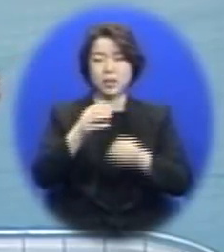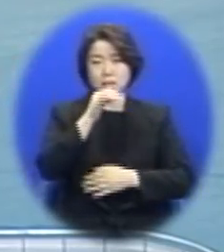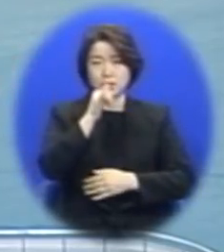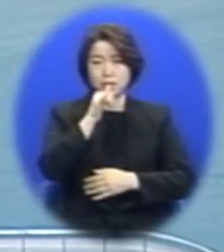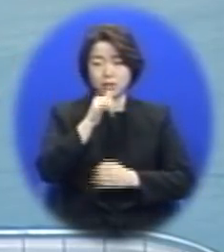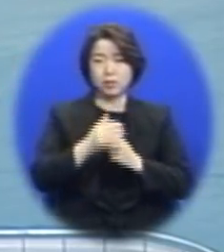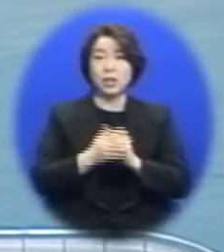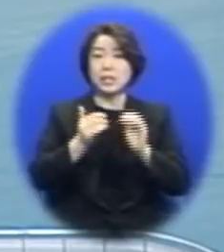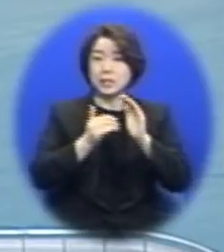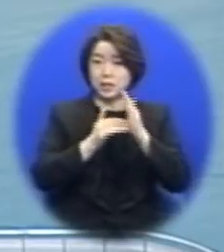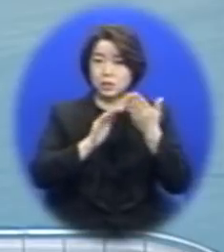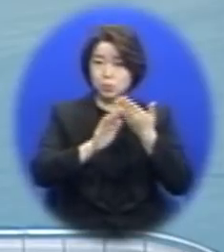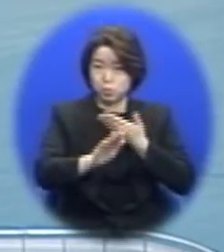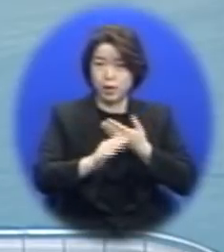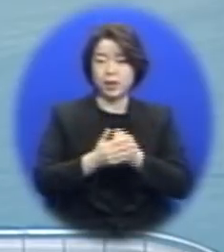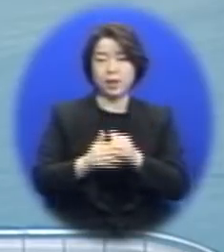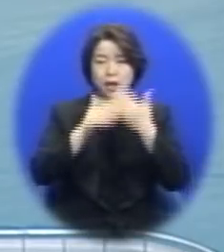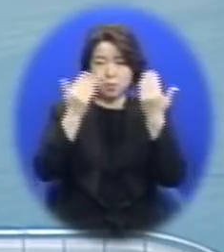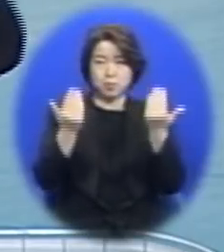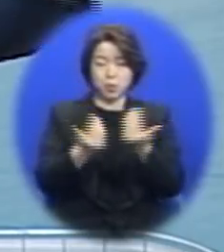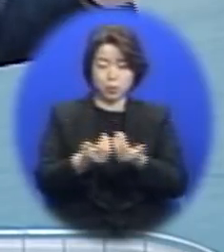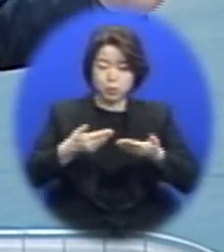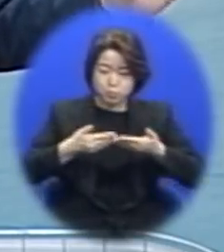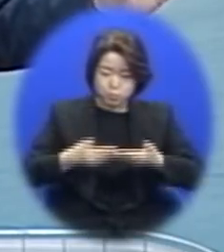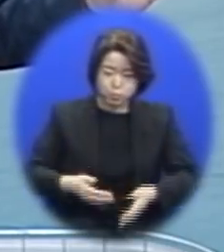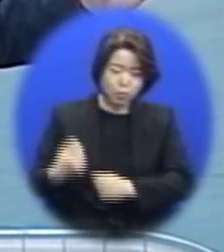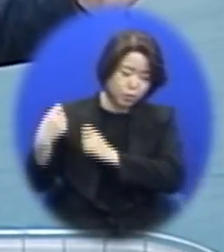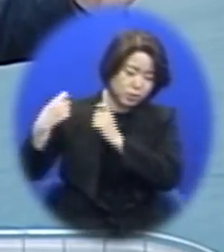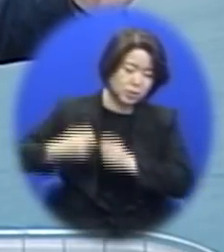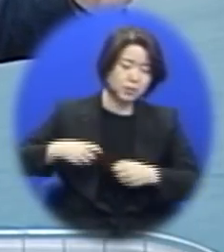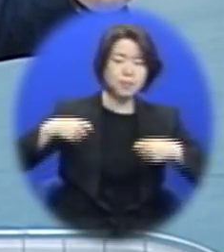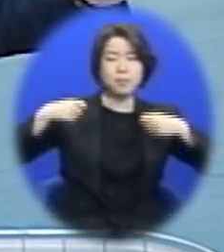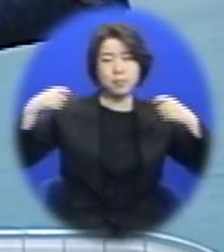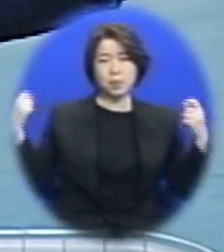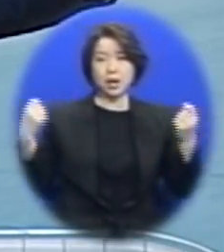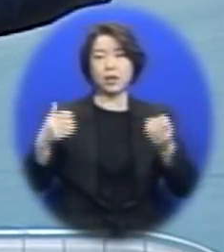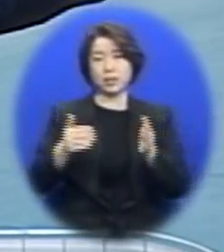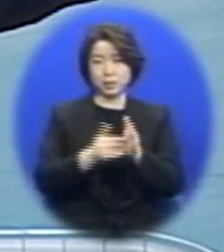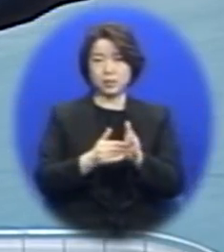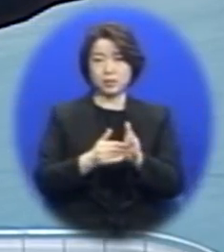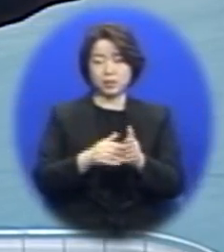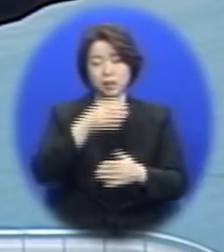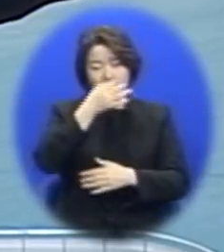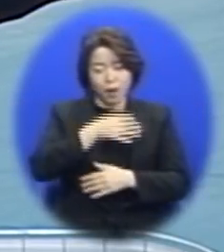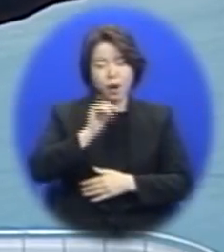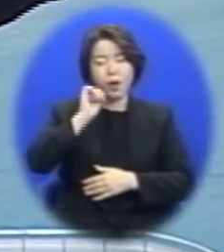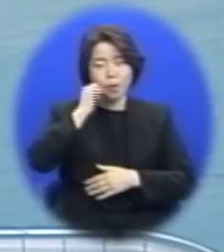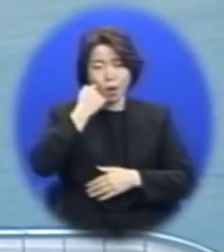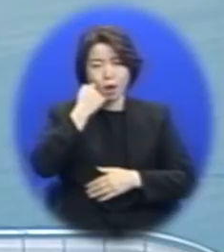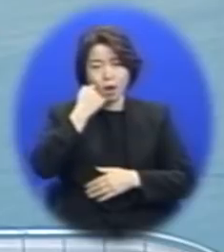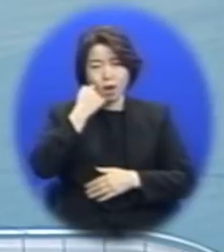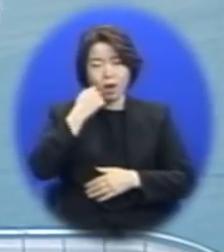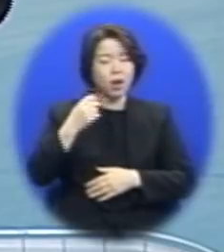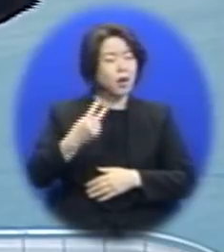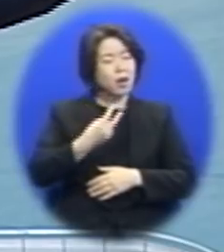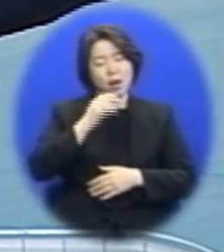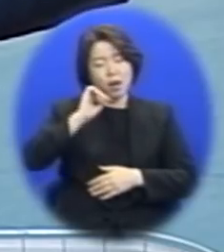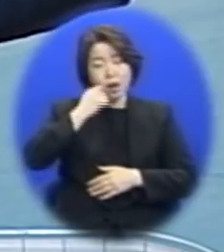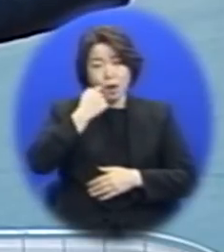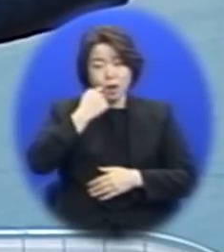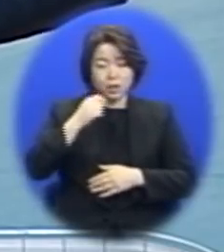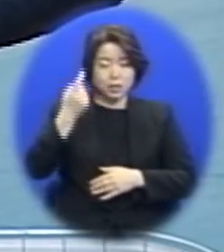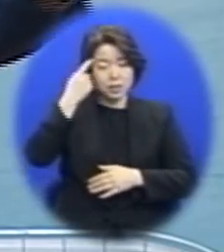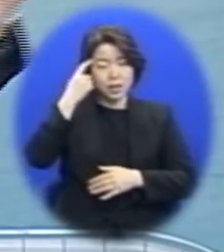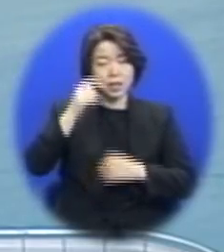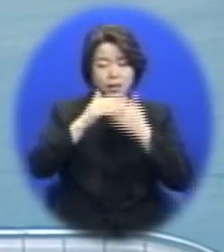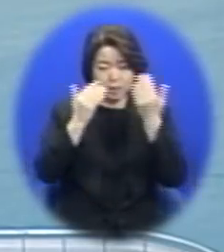나면 모든 무거운 짐 다 벗어버립니다. 힘들다, 어렵다, 못 살겠다 이런 생각 다